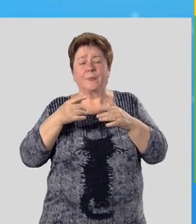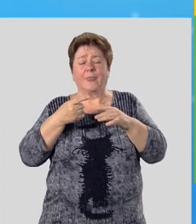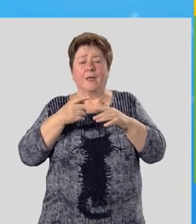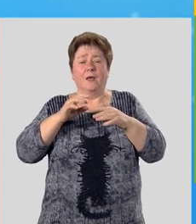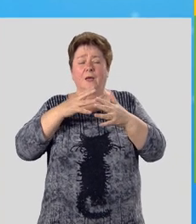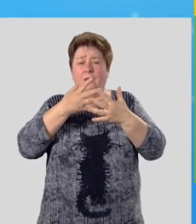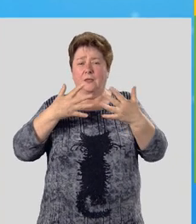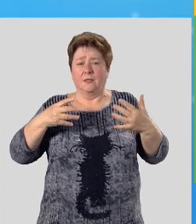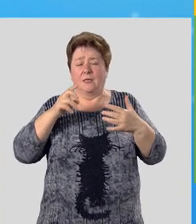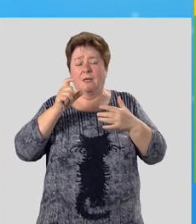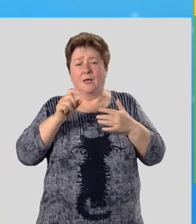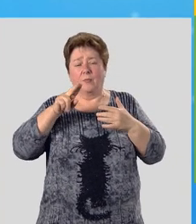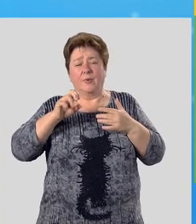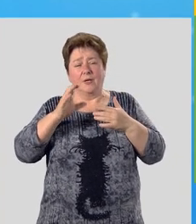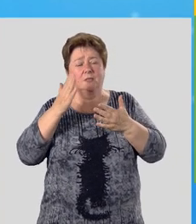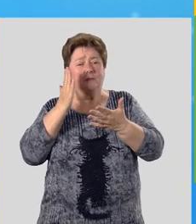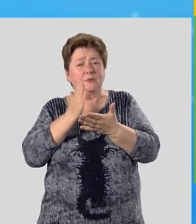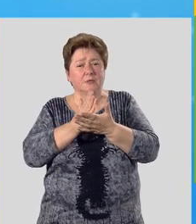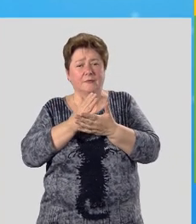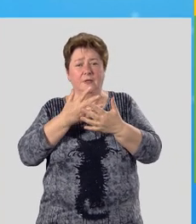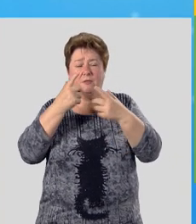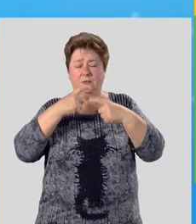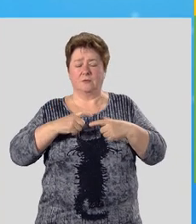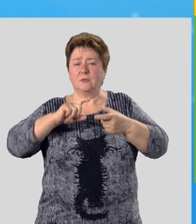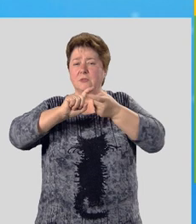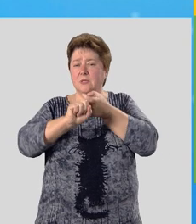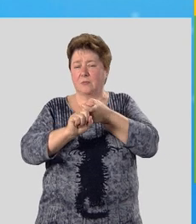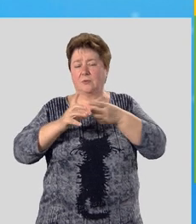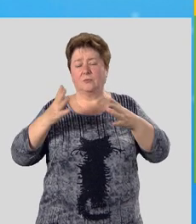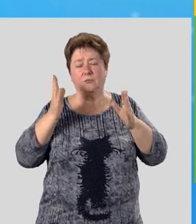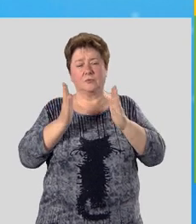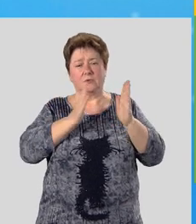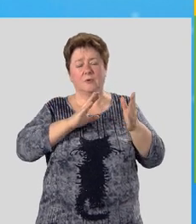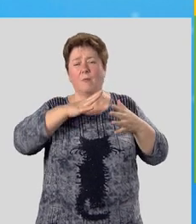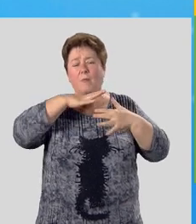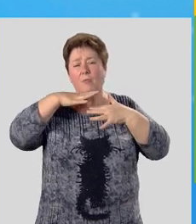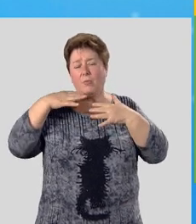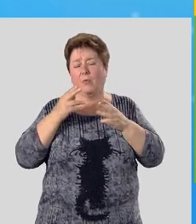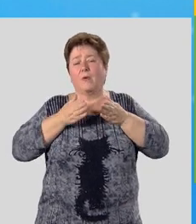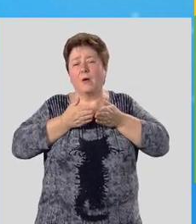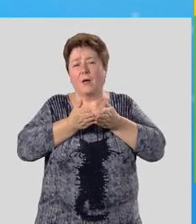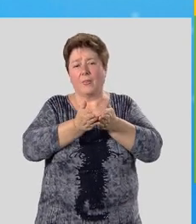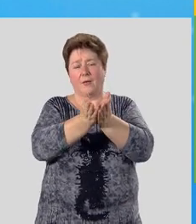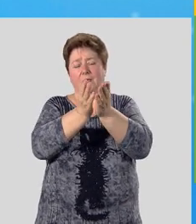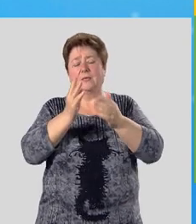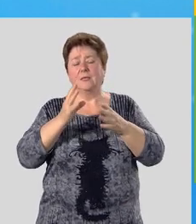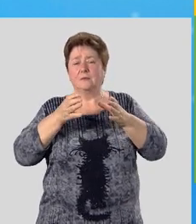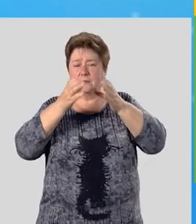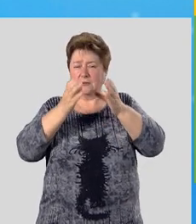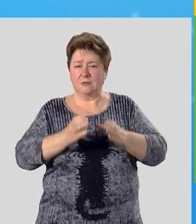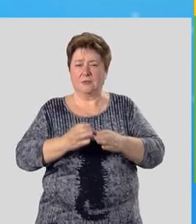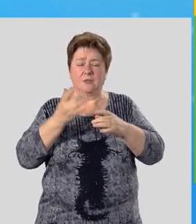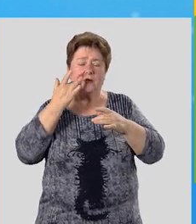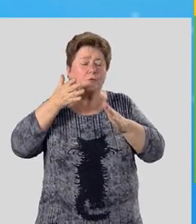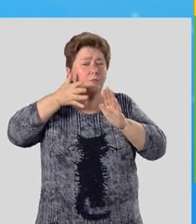Эндоплазматическая сеть ЭПС представляет собой замкнутую систему многочисленных канальцев, цистерн,